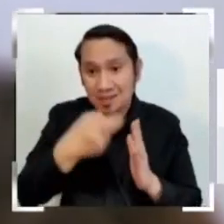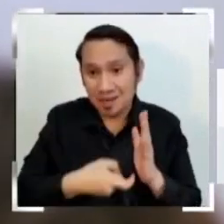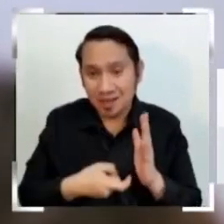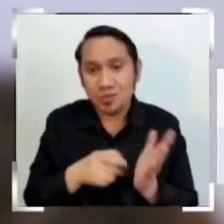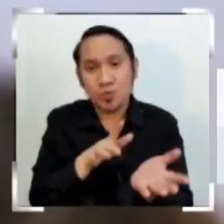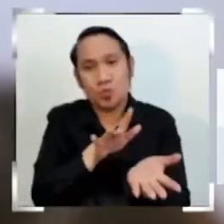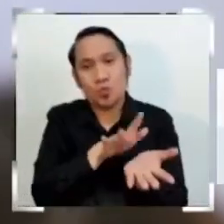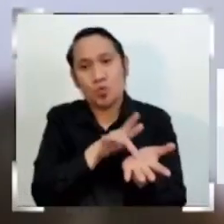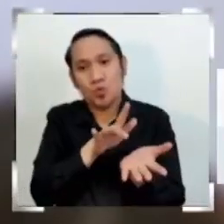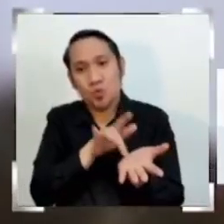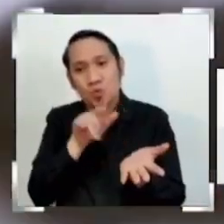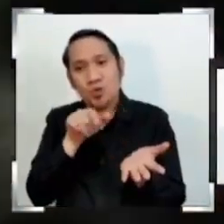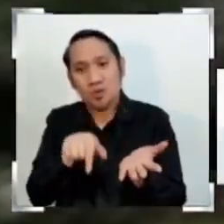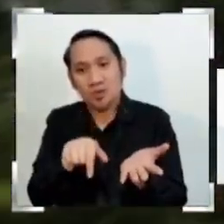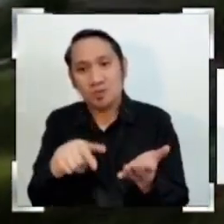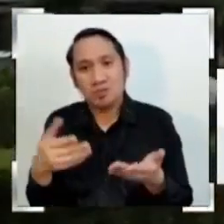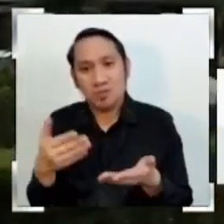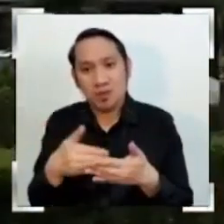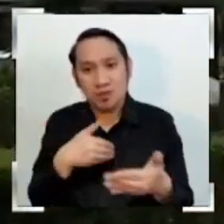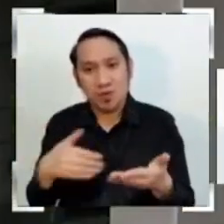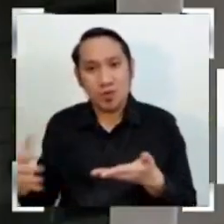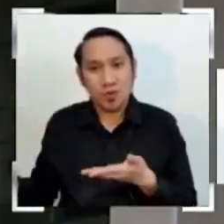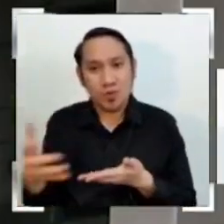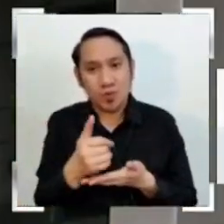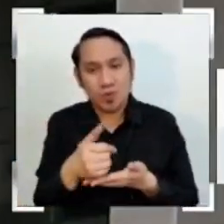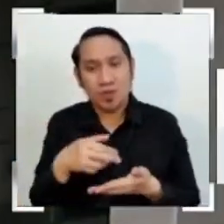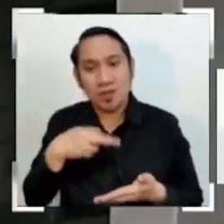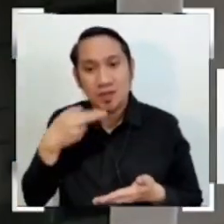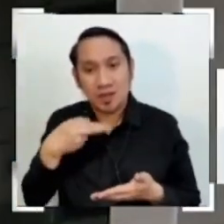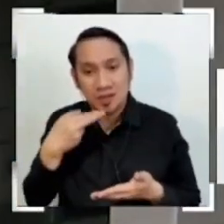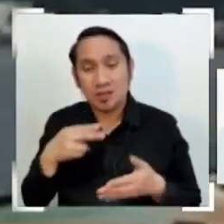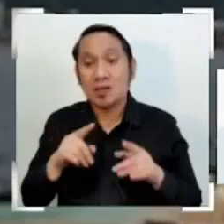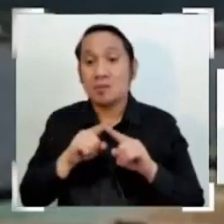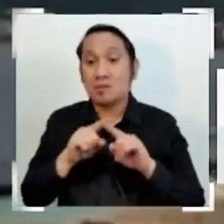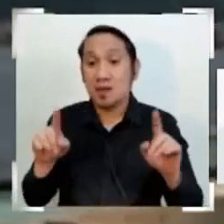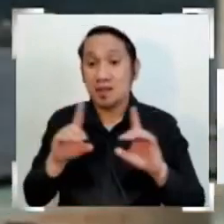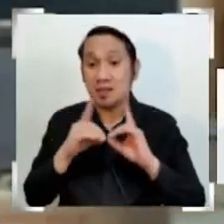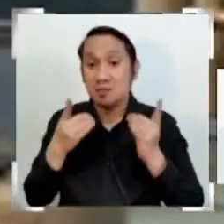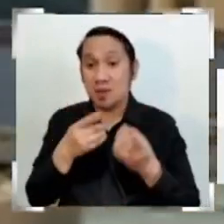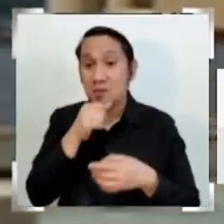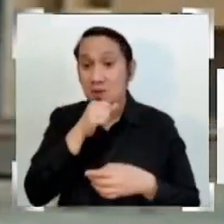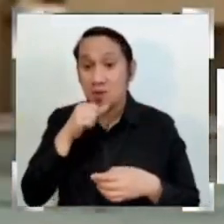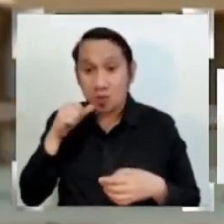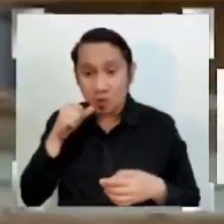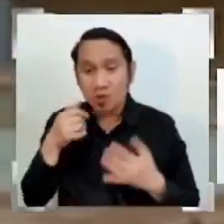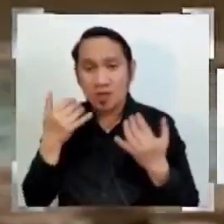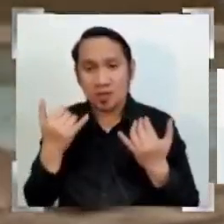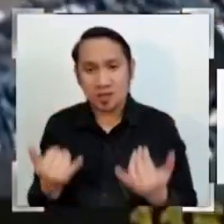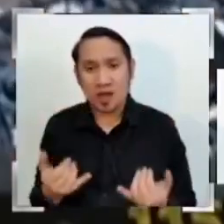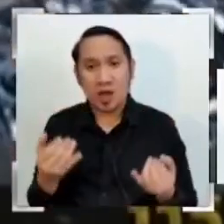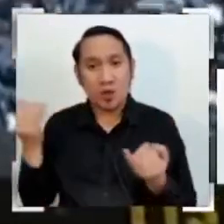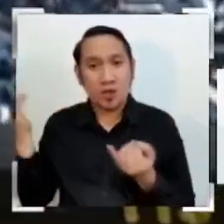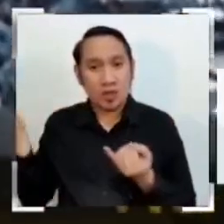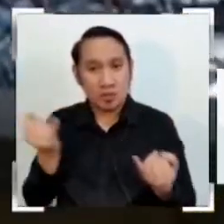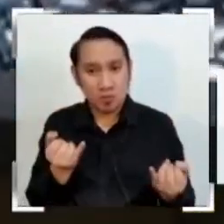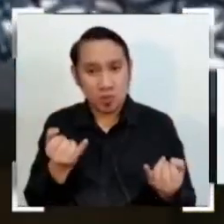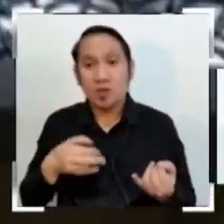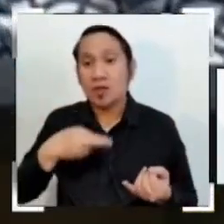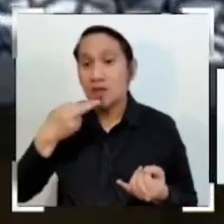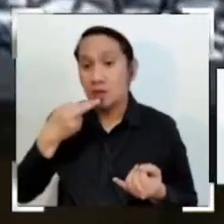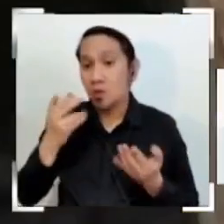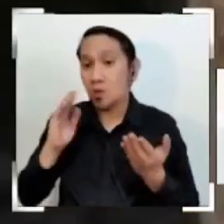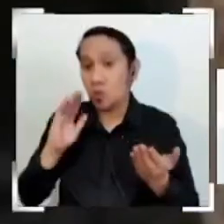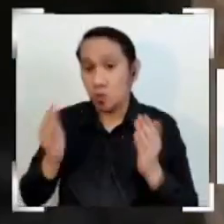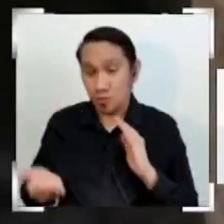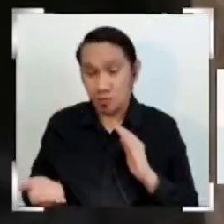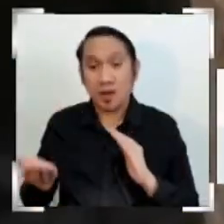months bago ang anihan. Pero aminado rin ng Department of Agriculture, mas mababa ang imports ng bigas ngayon kumpara sa parehong